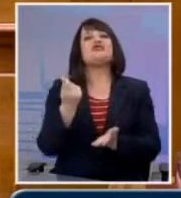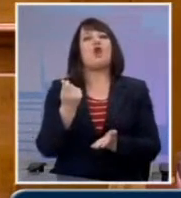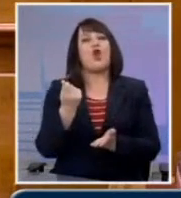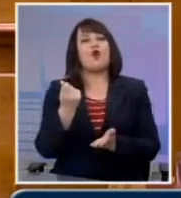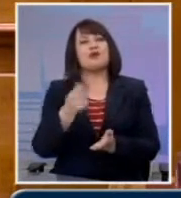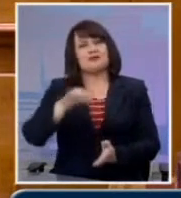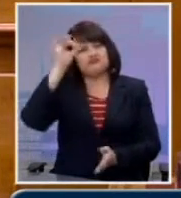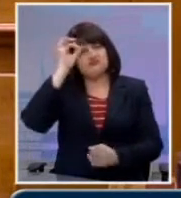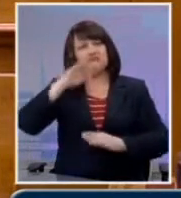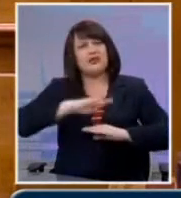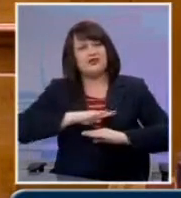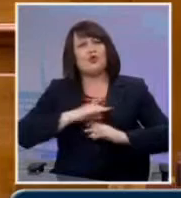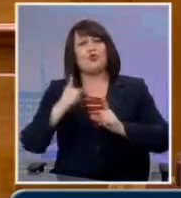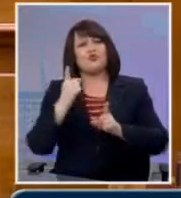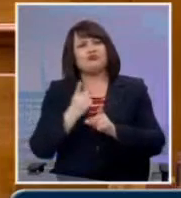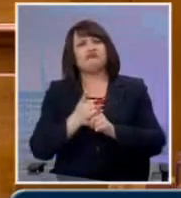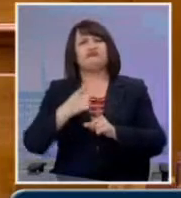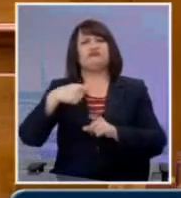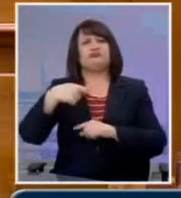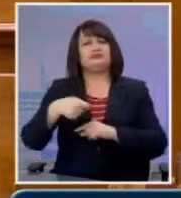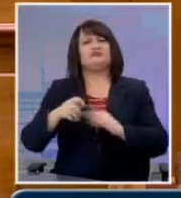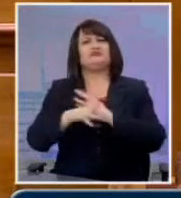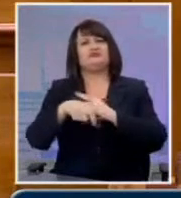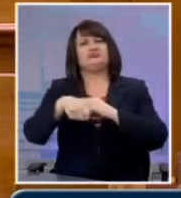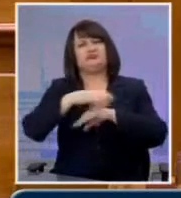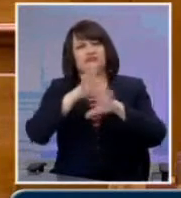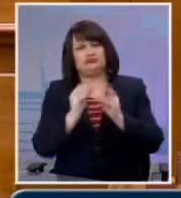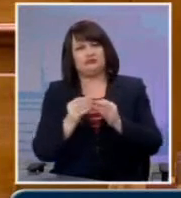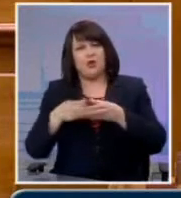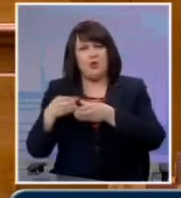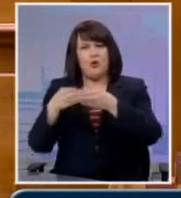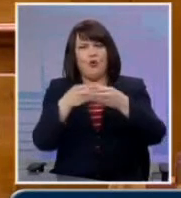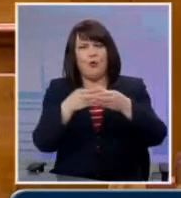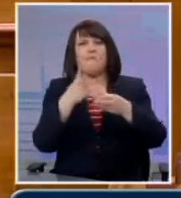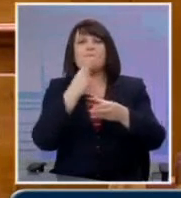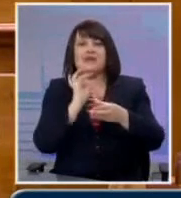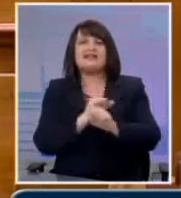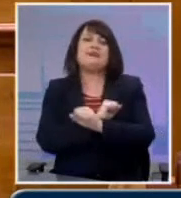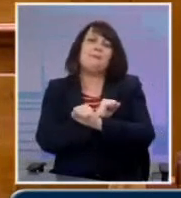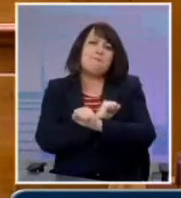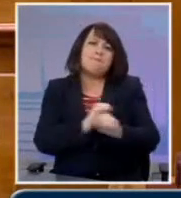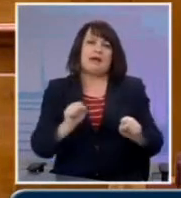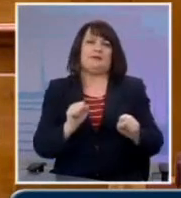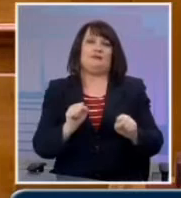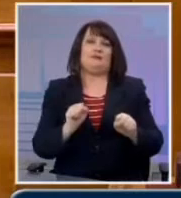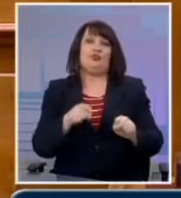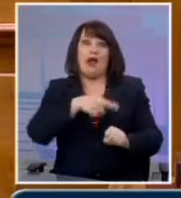ήταν μια τροπολογία που πράγματι διέλυε ολόκληρους κλάδους που στηρίζουν αυτή τη στιγμή το